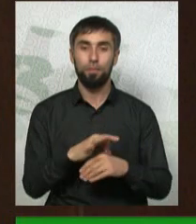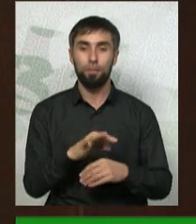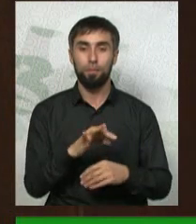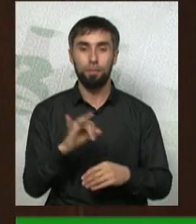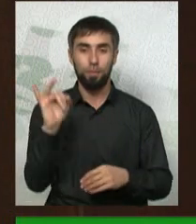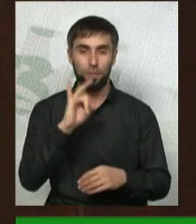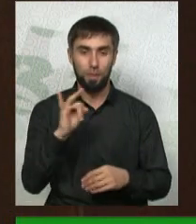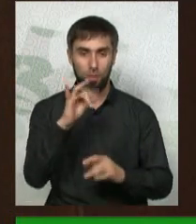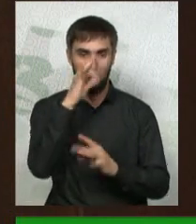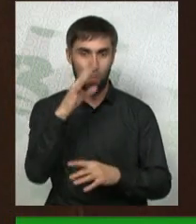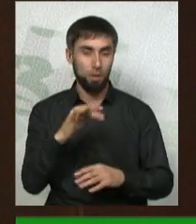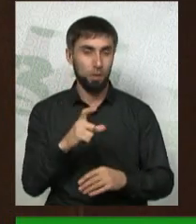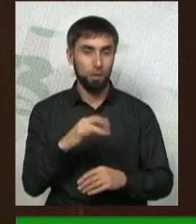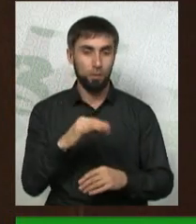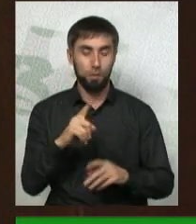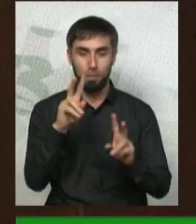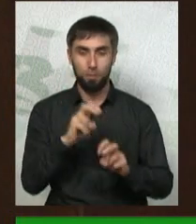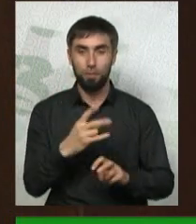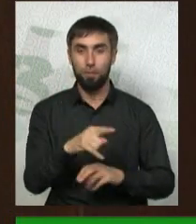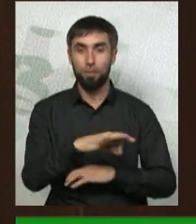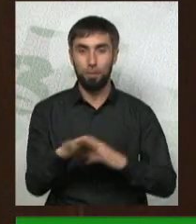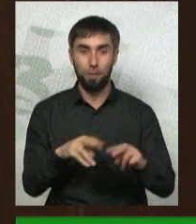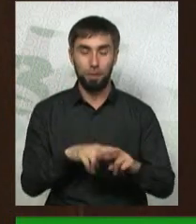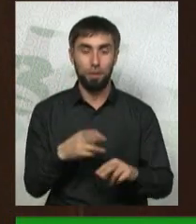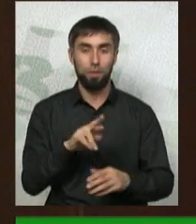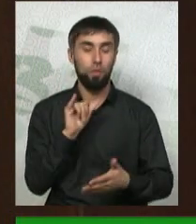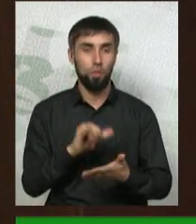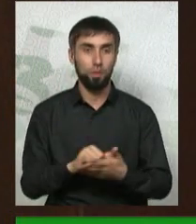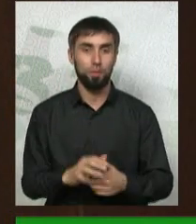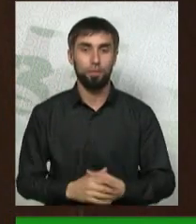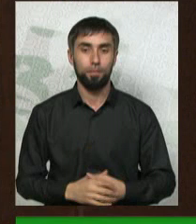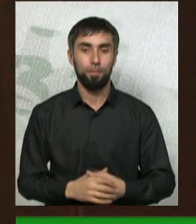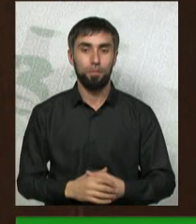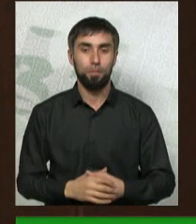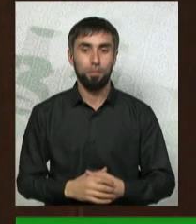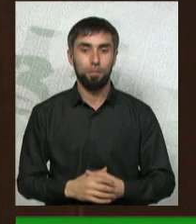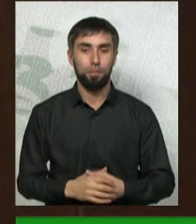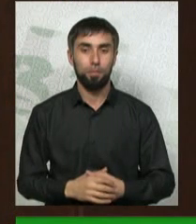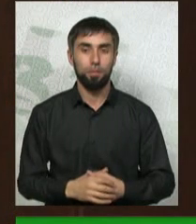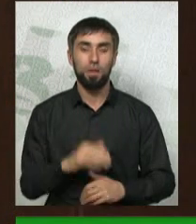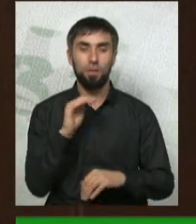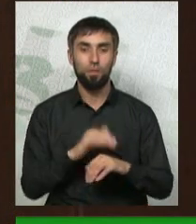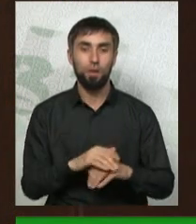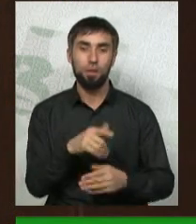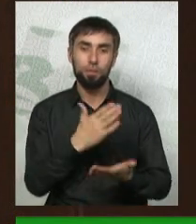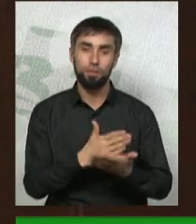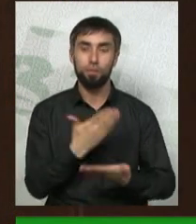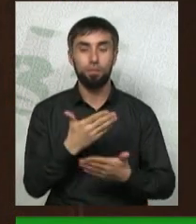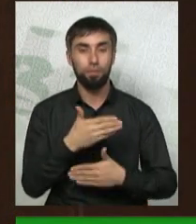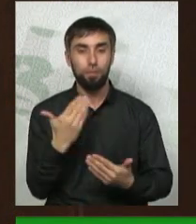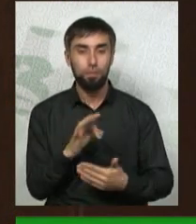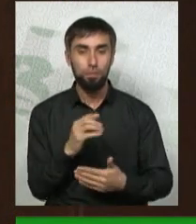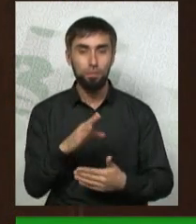историко-культурную экспертизу на проектируемую территорию для установления факта наличия либо отсутствия